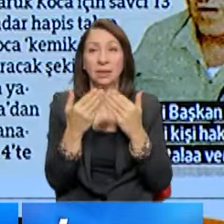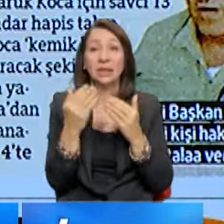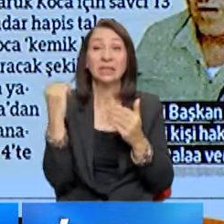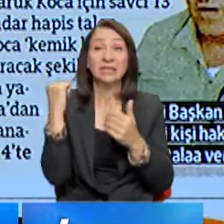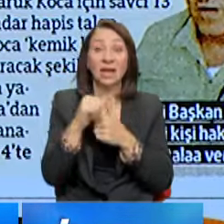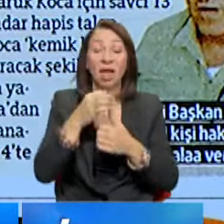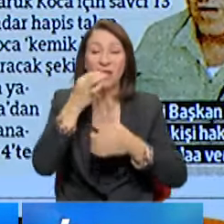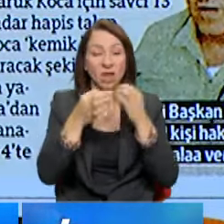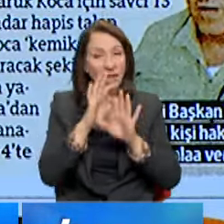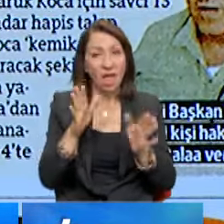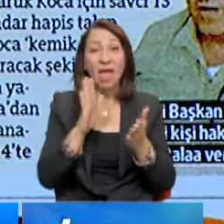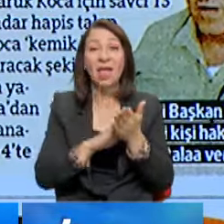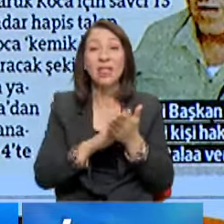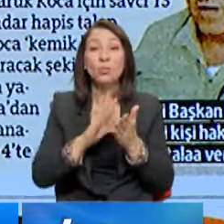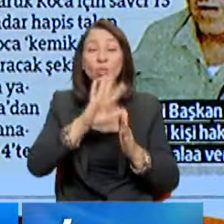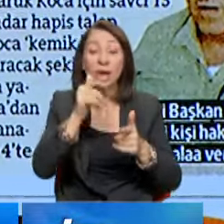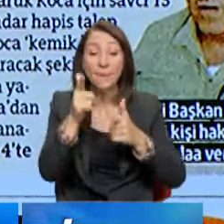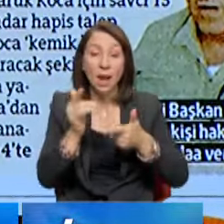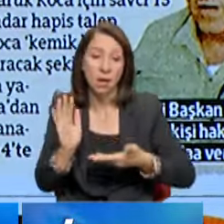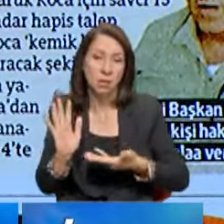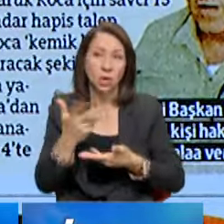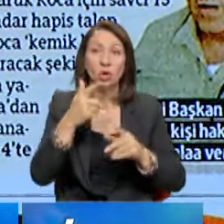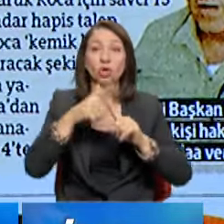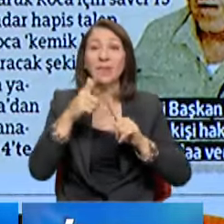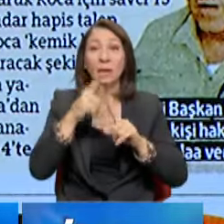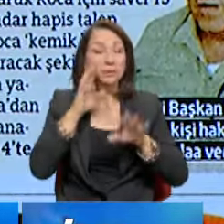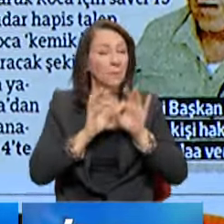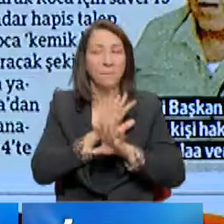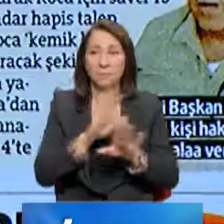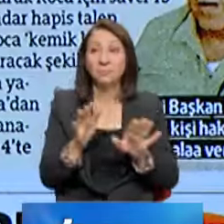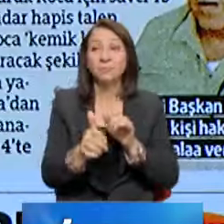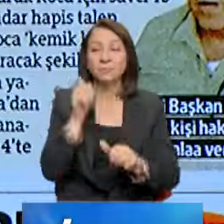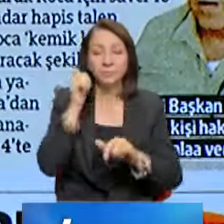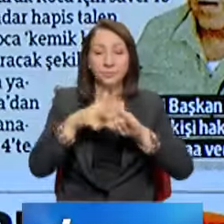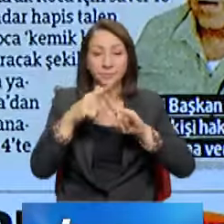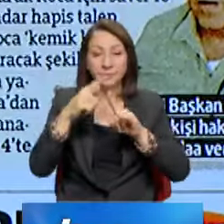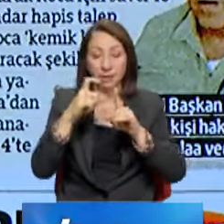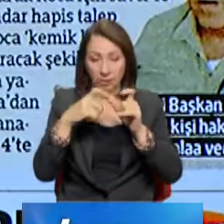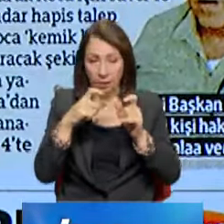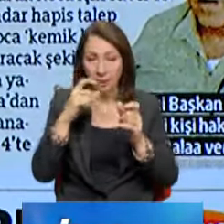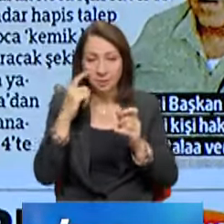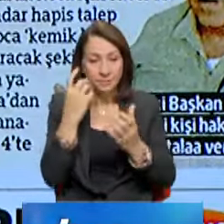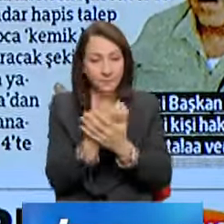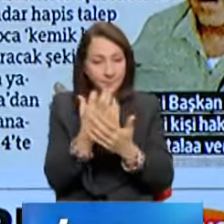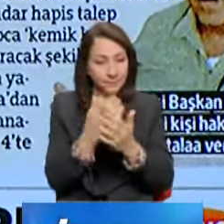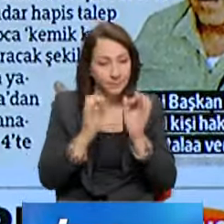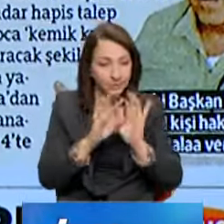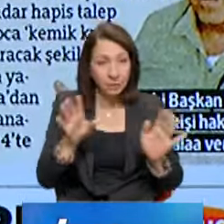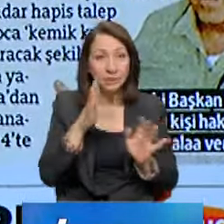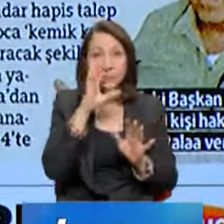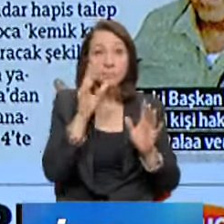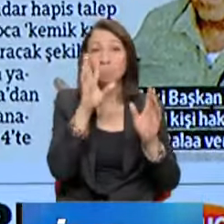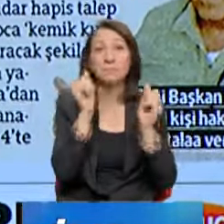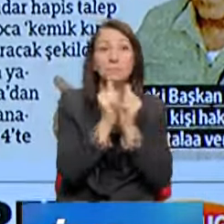Tekrar ifadeler alındı, elde edilen tüm kamera görüntüleri TÜBİTAK'ta incelendi, geriye dönük HTS kayıtları tespit edildi, o bölgede kimlerin